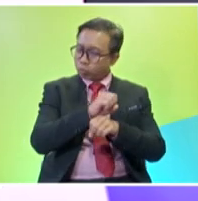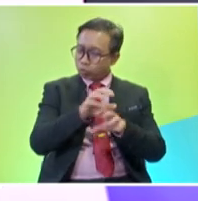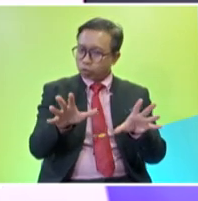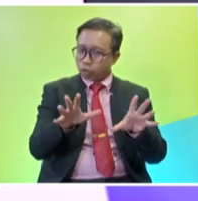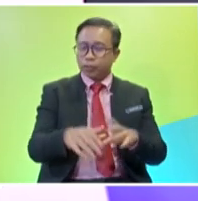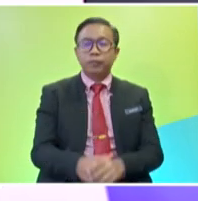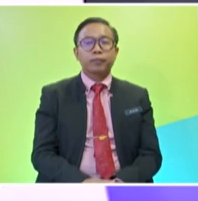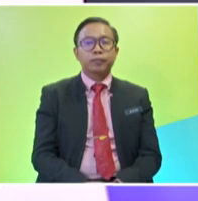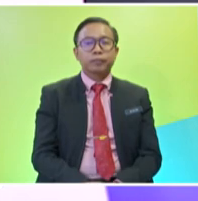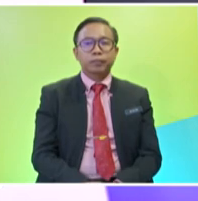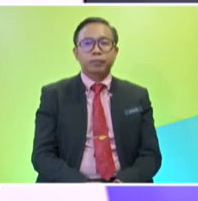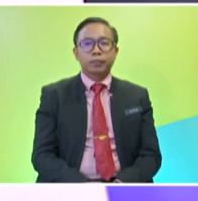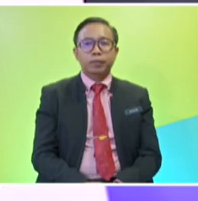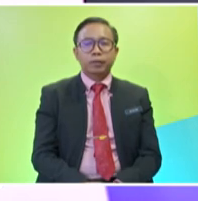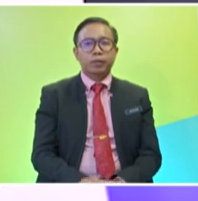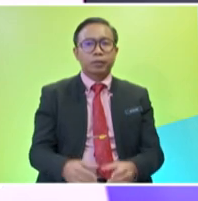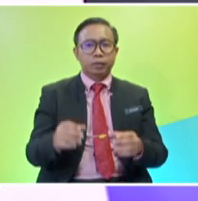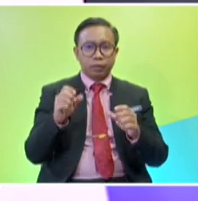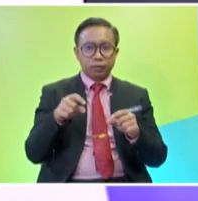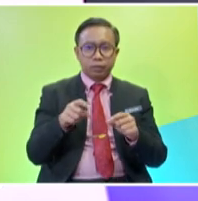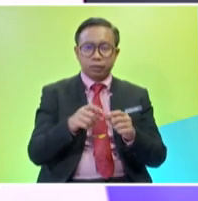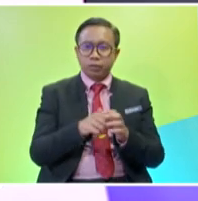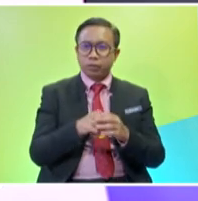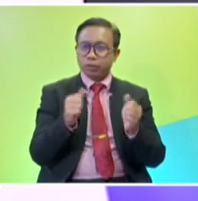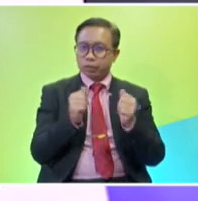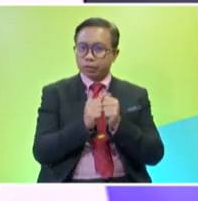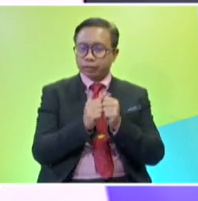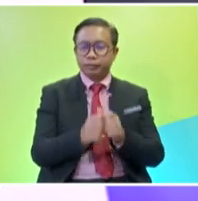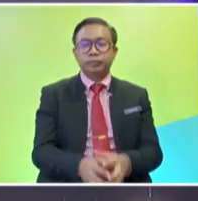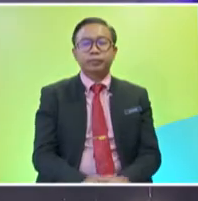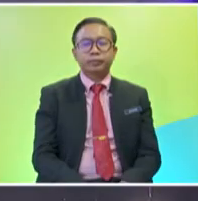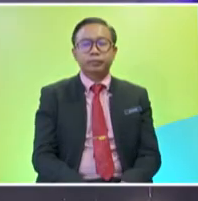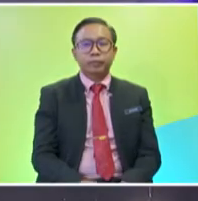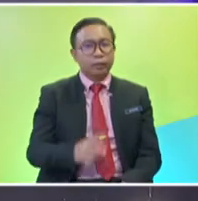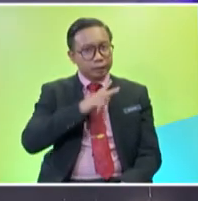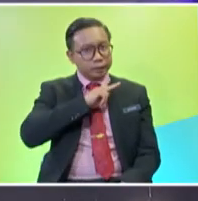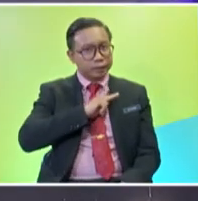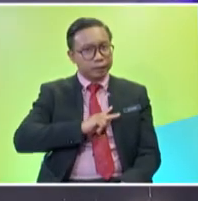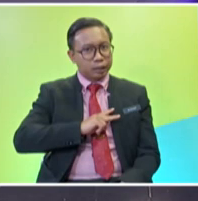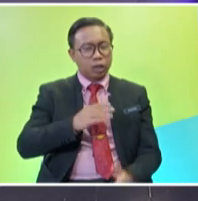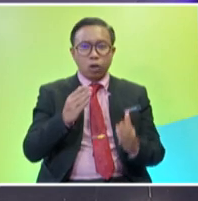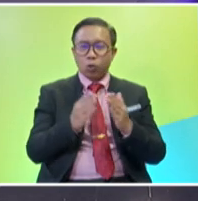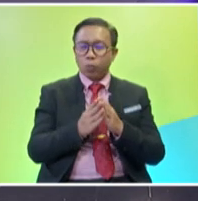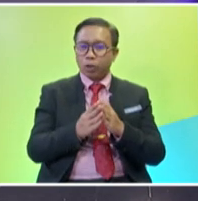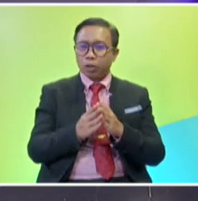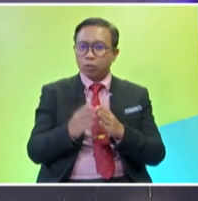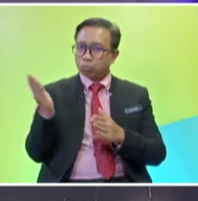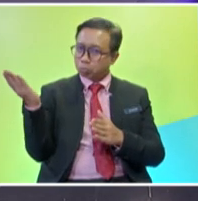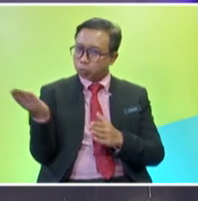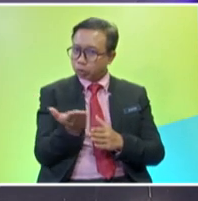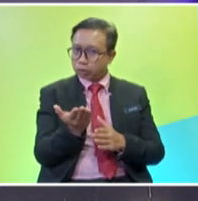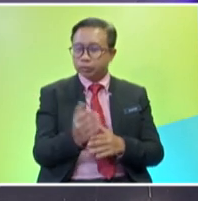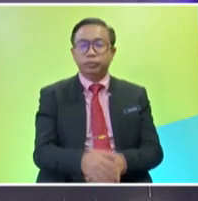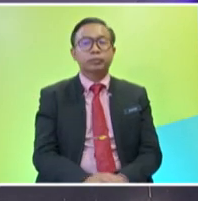komik ataupun habitat manusia jadi di tempat menyesuaikan diri rumah mereka dimusnahkan sebab itu kita